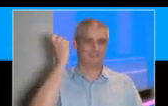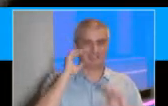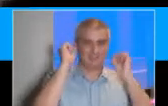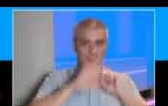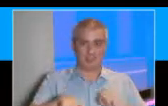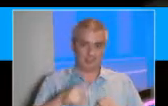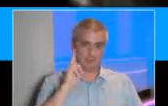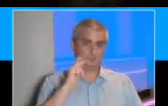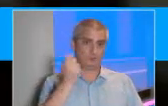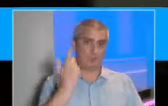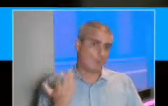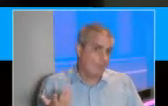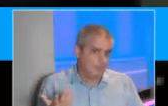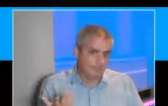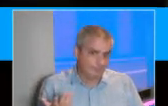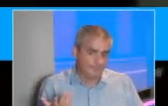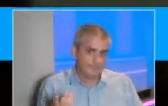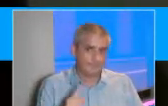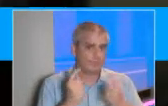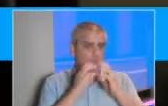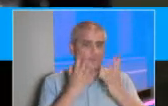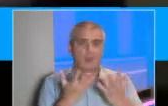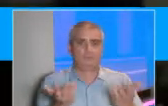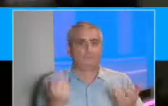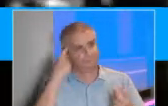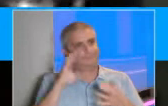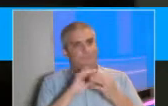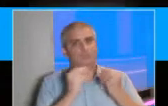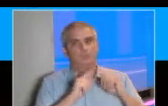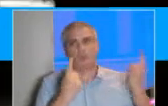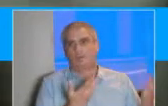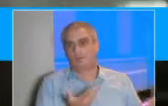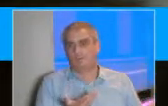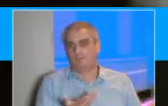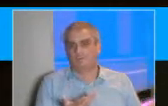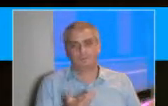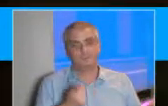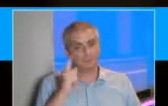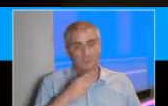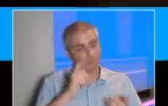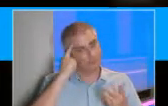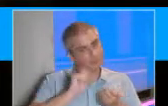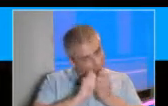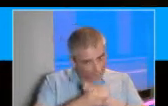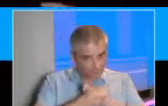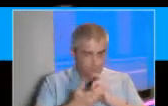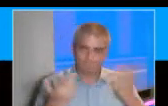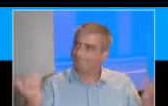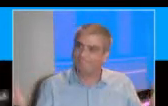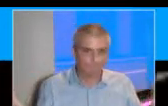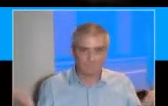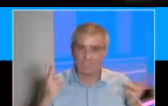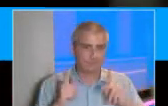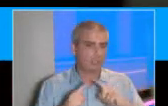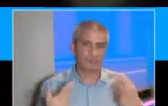הילדים פה ביום שבת, אז פתאום בלונים מתקשרים למשהו אחר. ואתה צריך לשנות הודעה, ואין